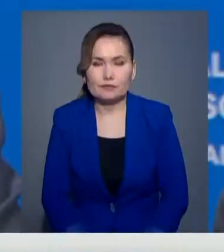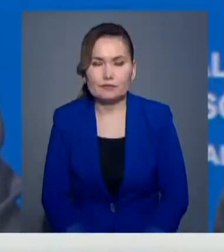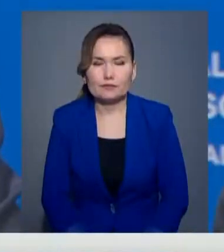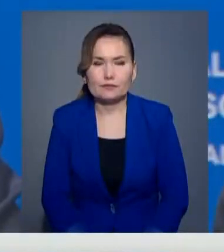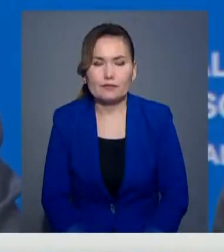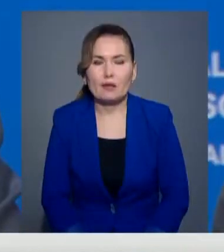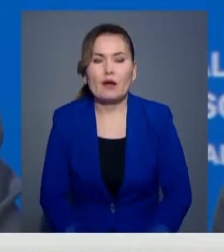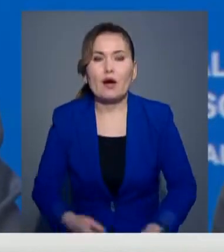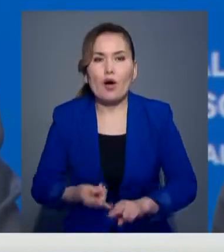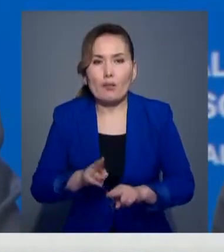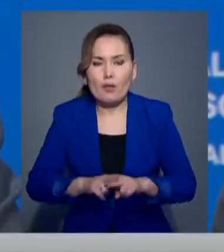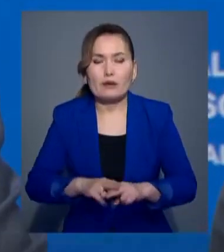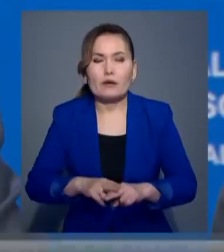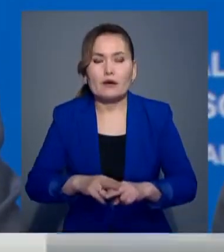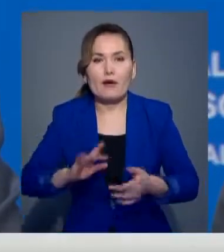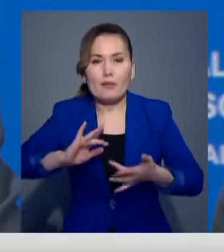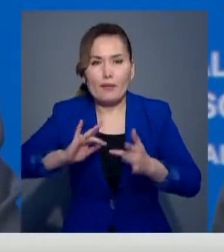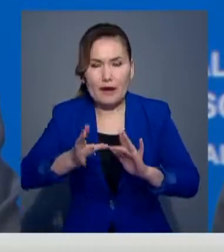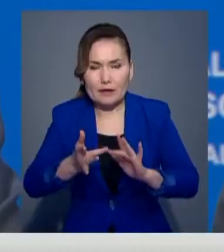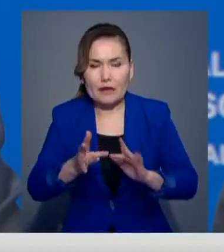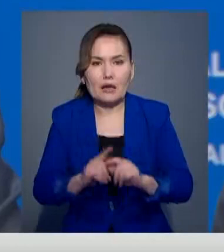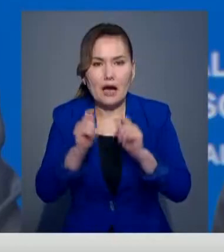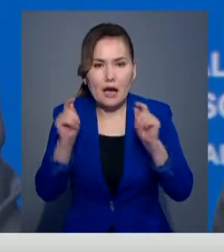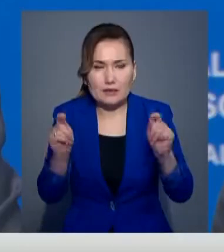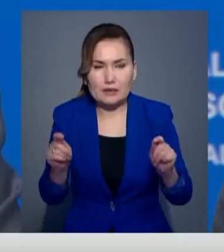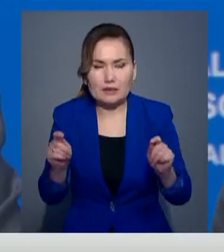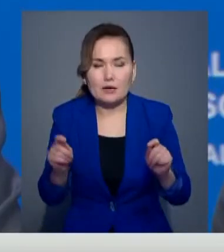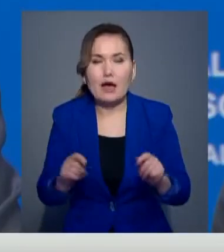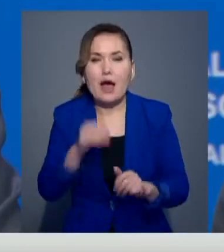Бұл порталдың негізгі мақсаты әрбір кәсіпкер